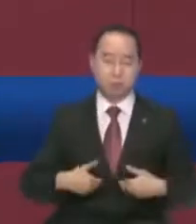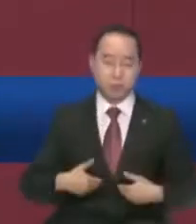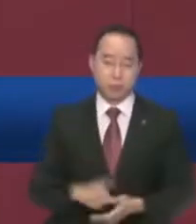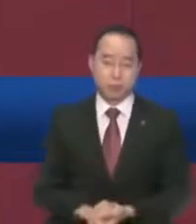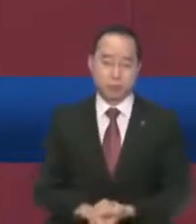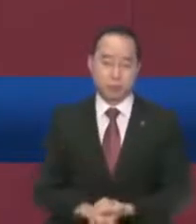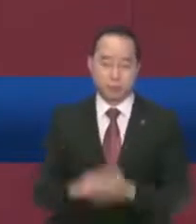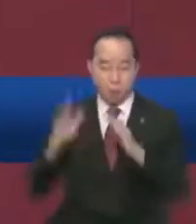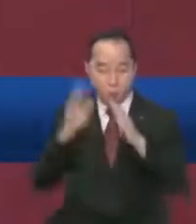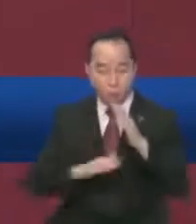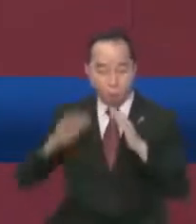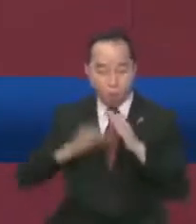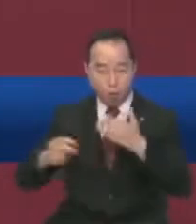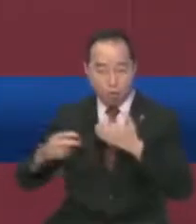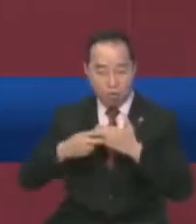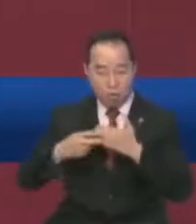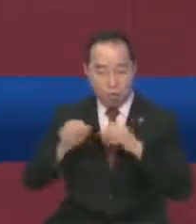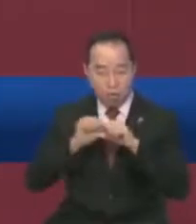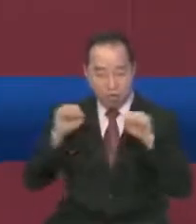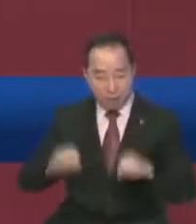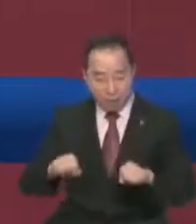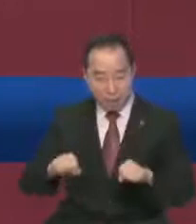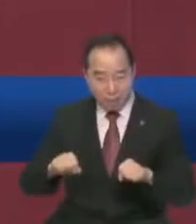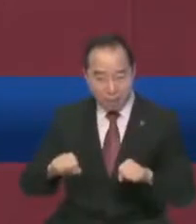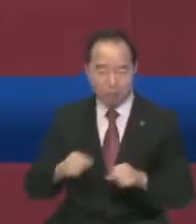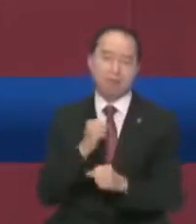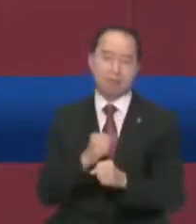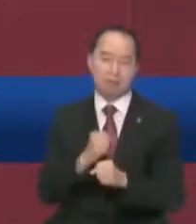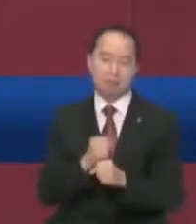공공의료체계 강화 등도 오랜 현안으로 남아있습니다.